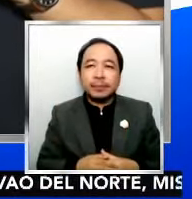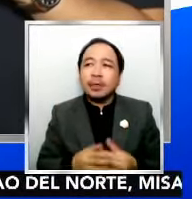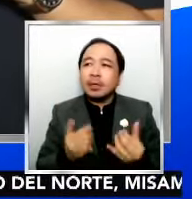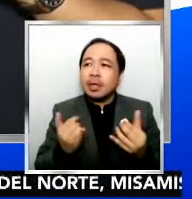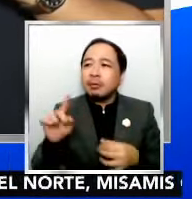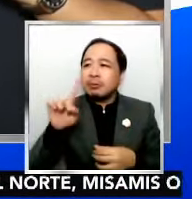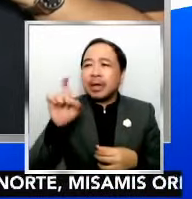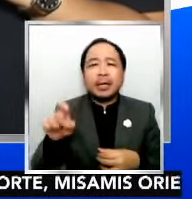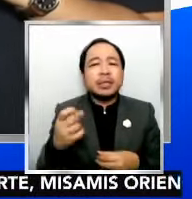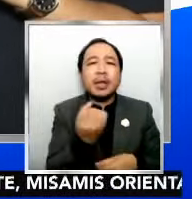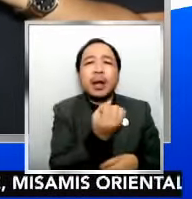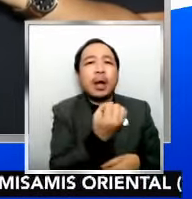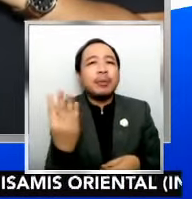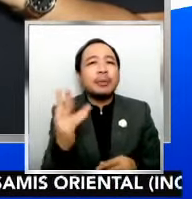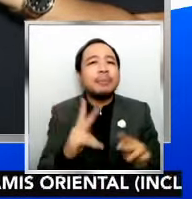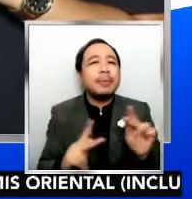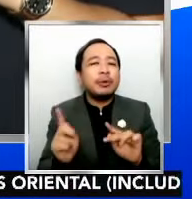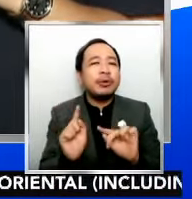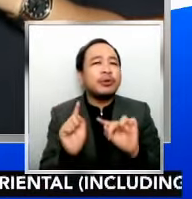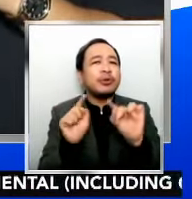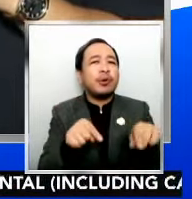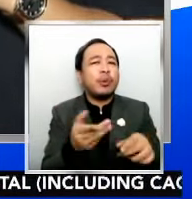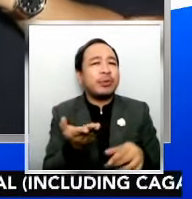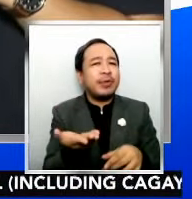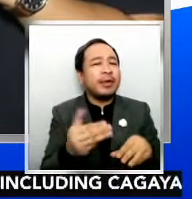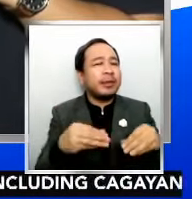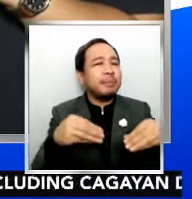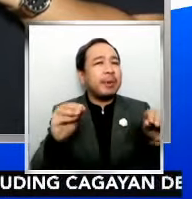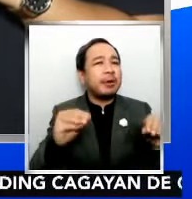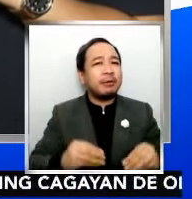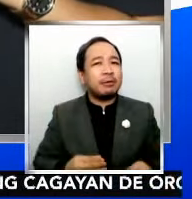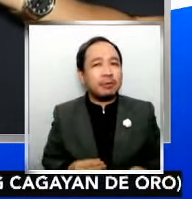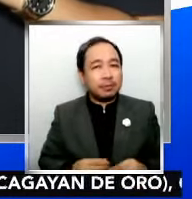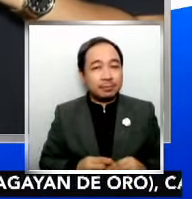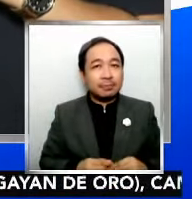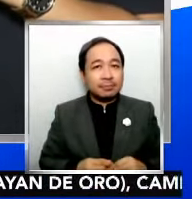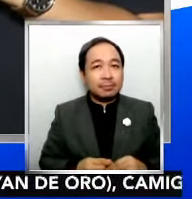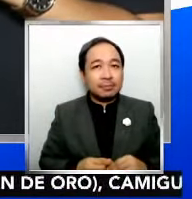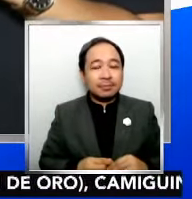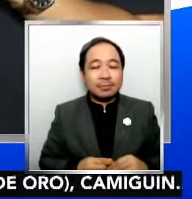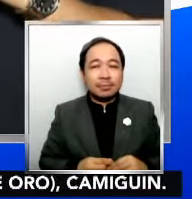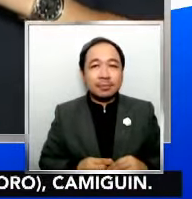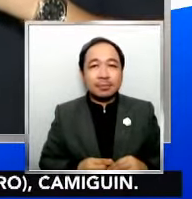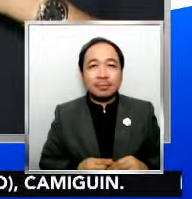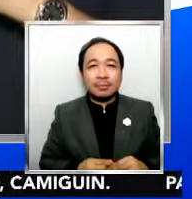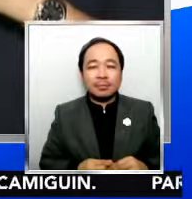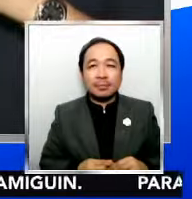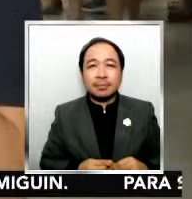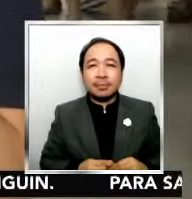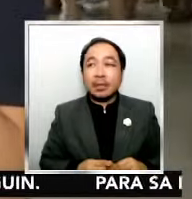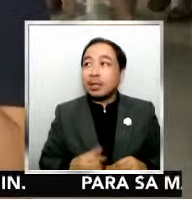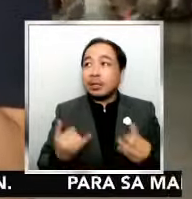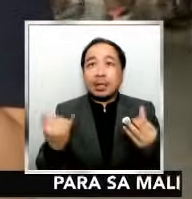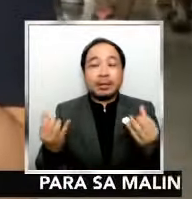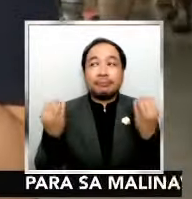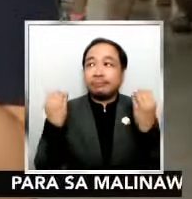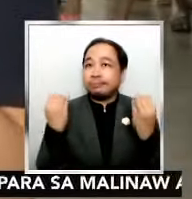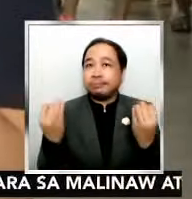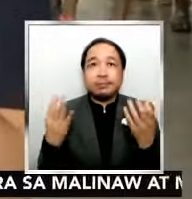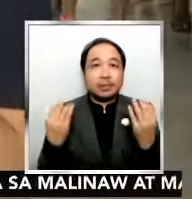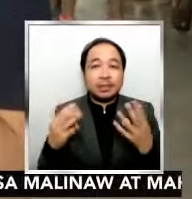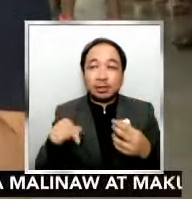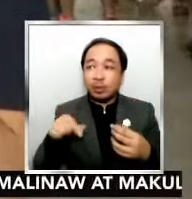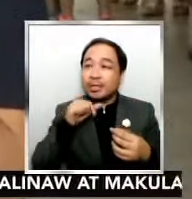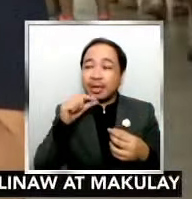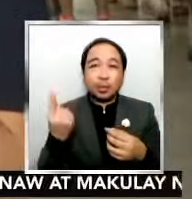pupunta dyan sa Tiangge na yan? Ako, Mike, ang dami kasi alam mo dito, hindi lang Tiangge, meron din